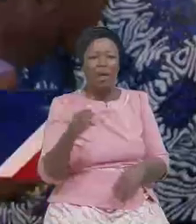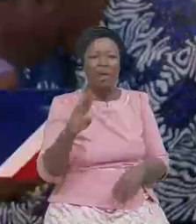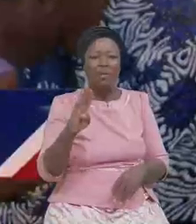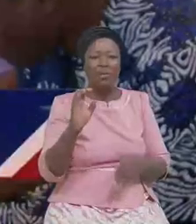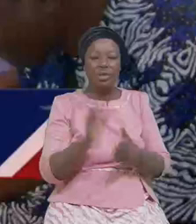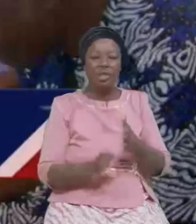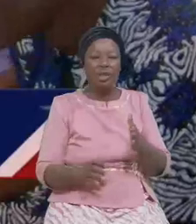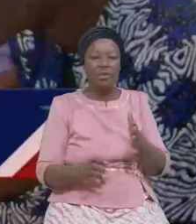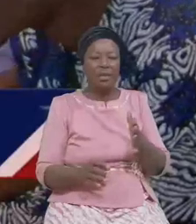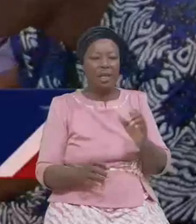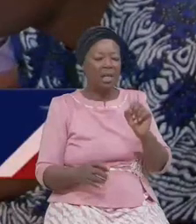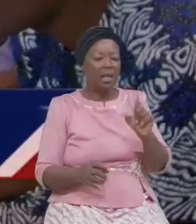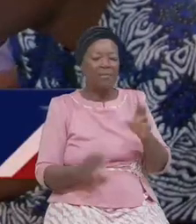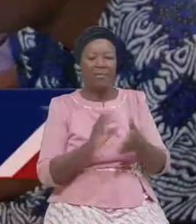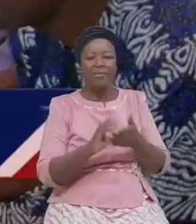14.